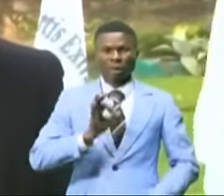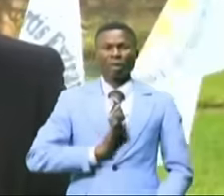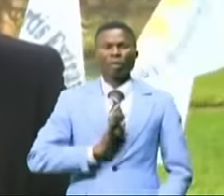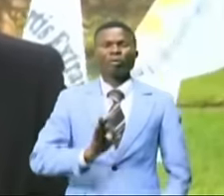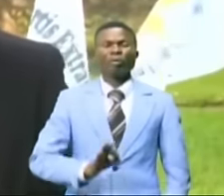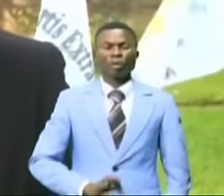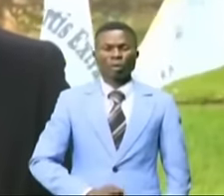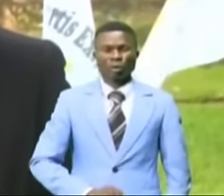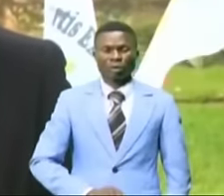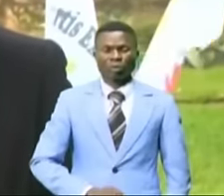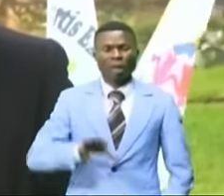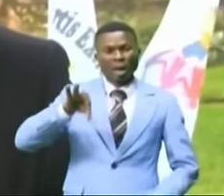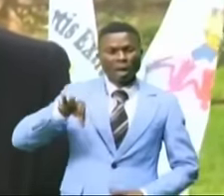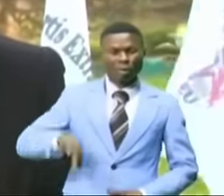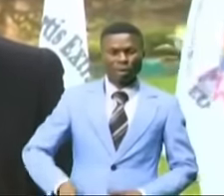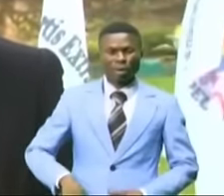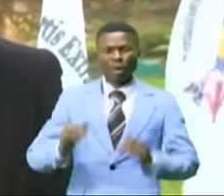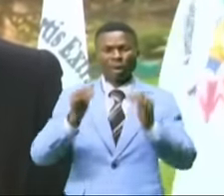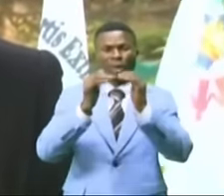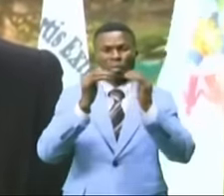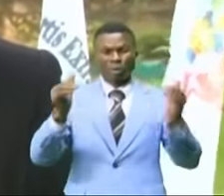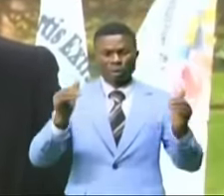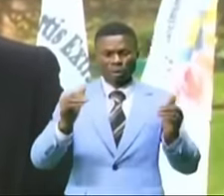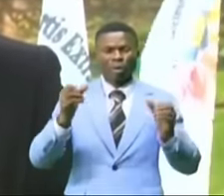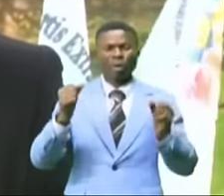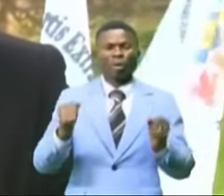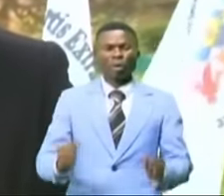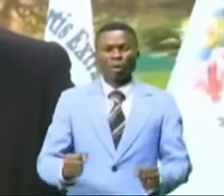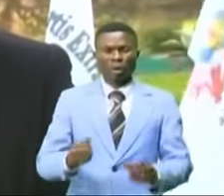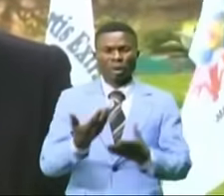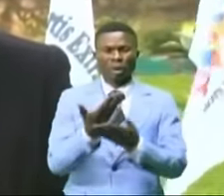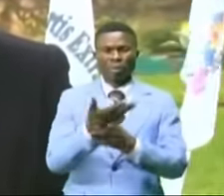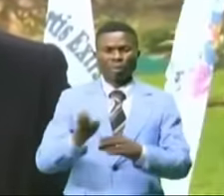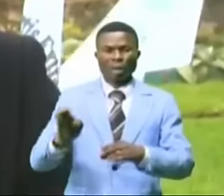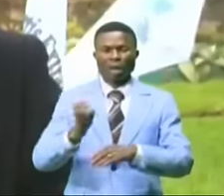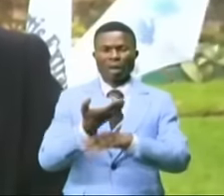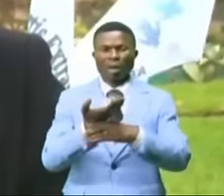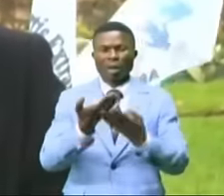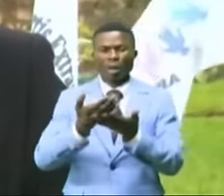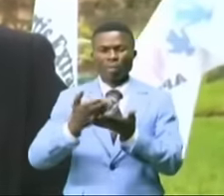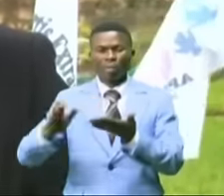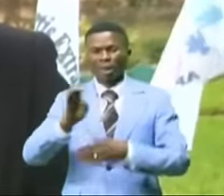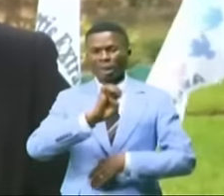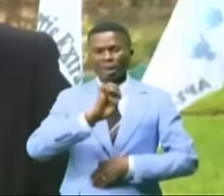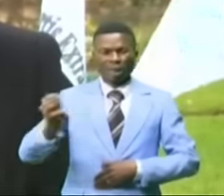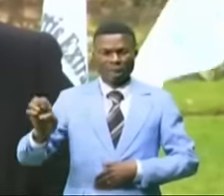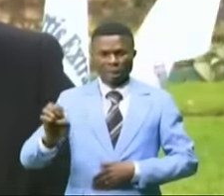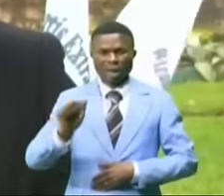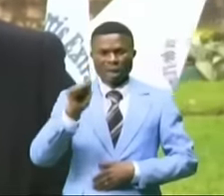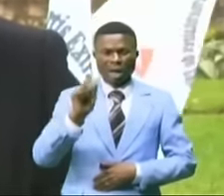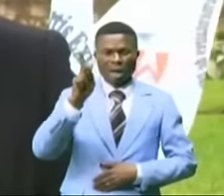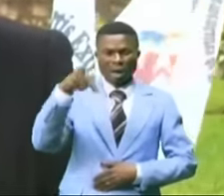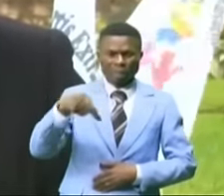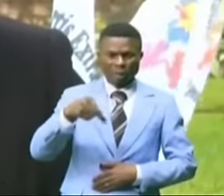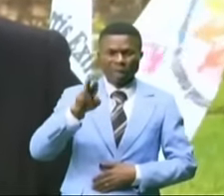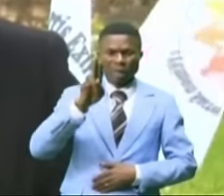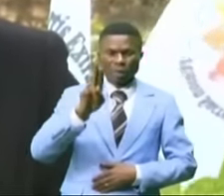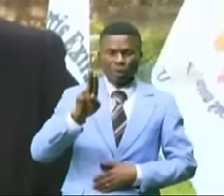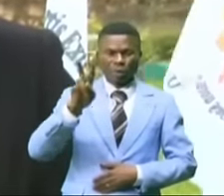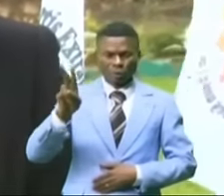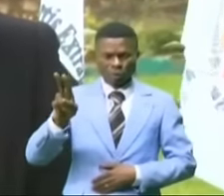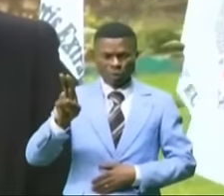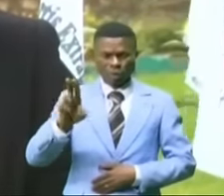Tshilombo, en faveur de la paix et la stabilité dans l'Est de notre pays. La PEU note